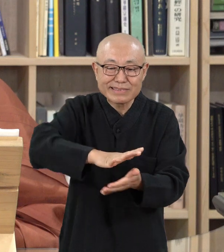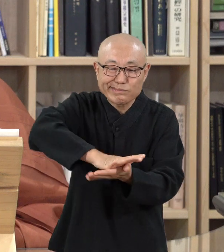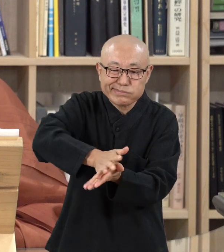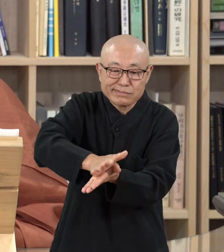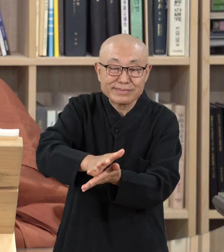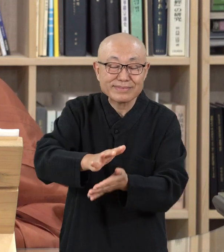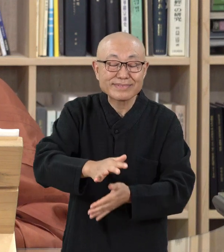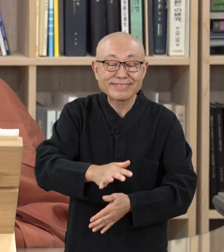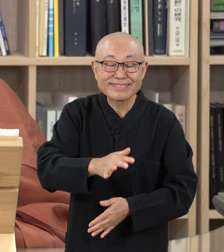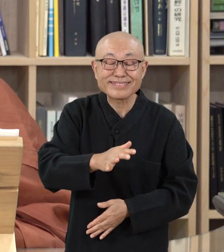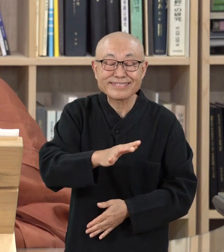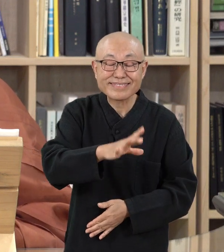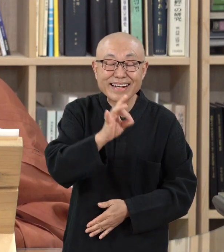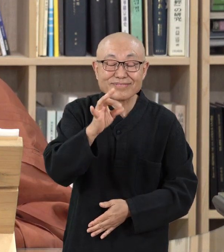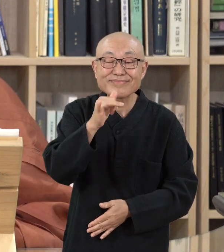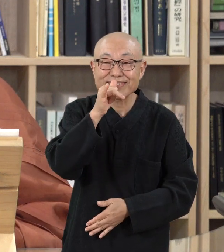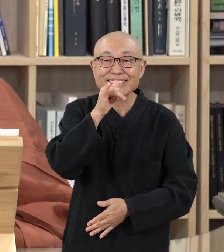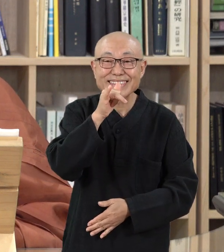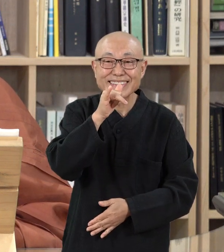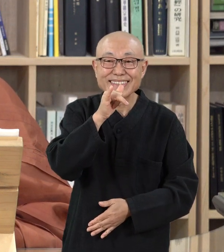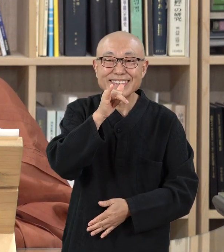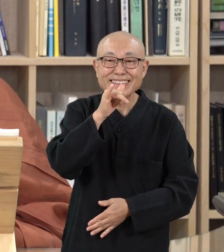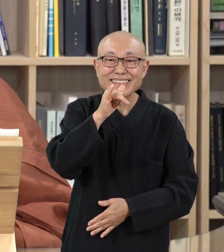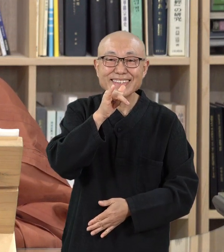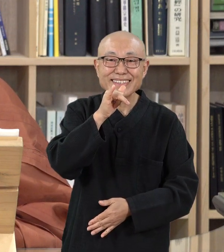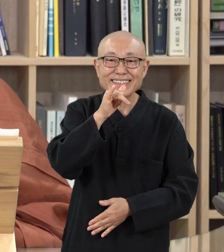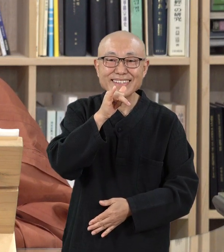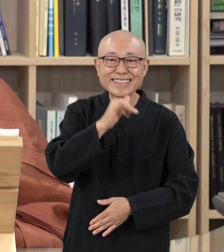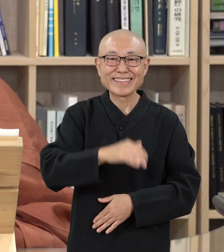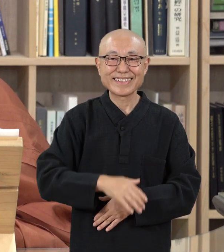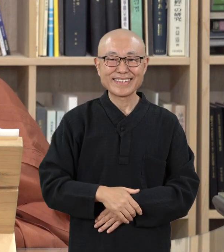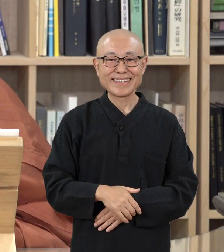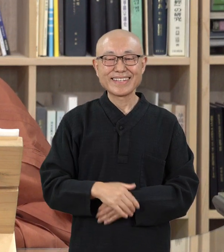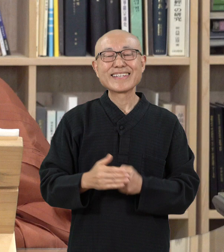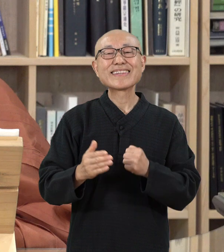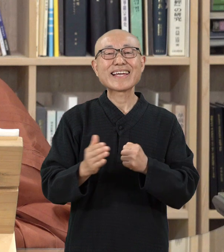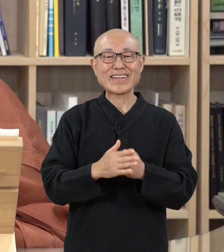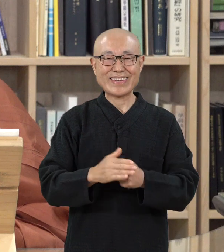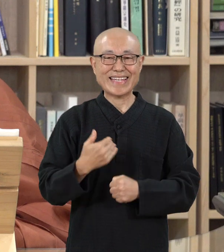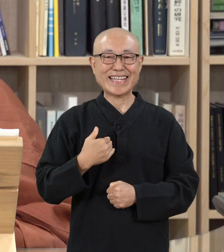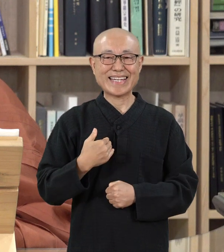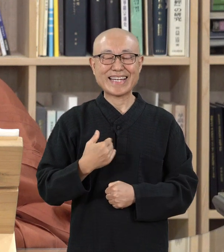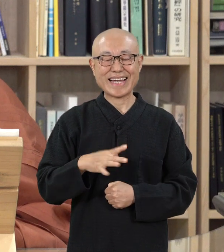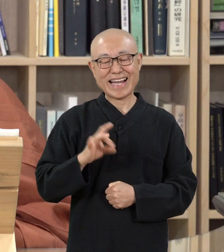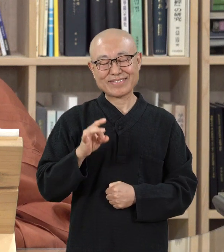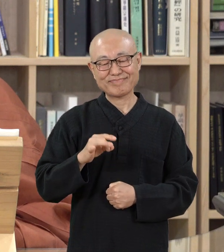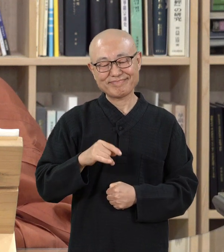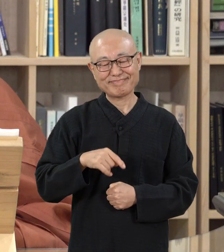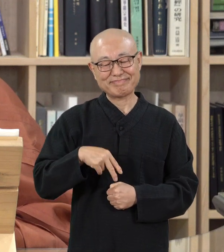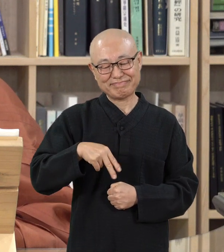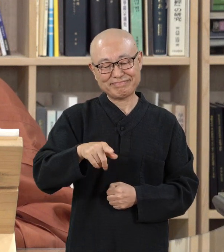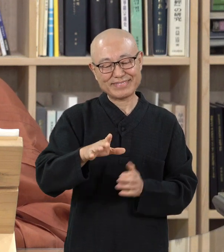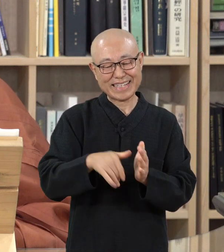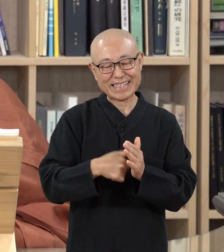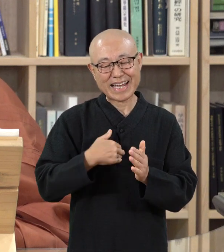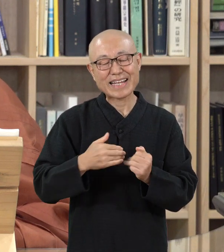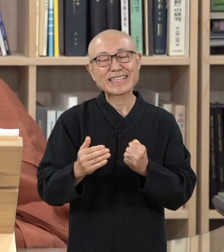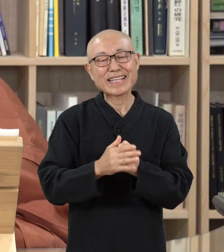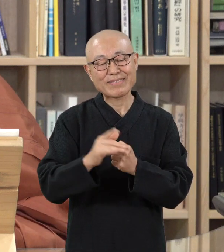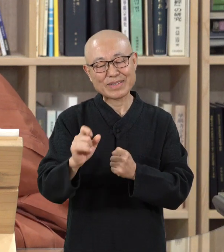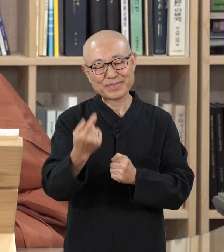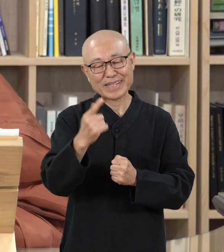않는 뭐 개미도 그렇고 여러 가지를 우리가 손상시키지 않을까. 그래서 그 다니면서까지 나로